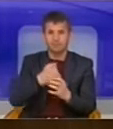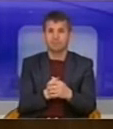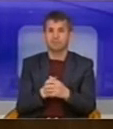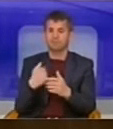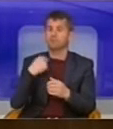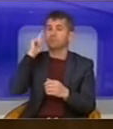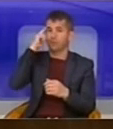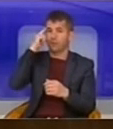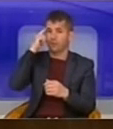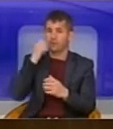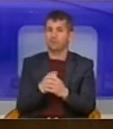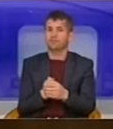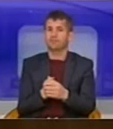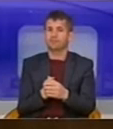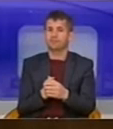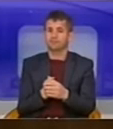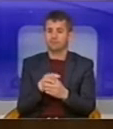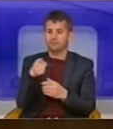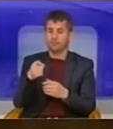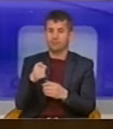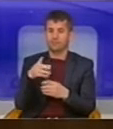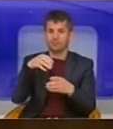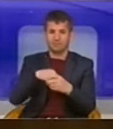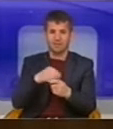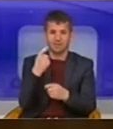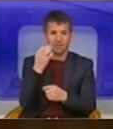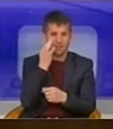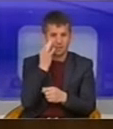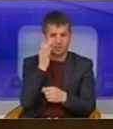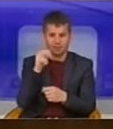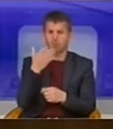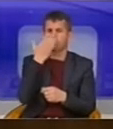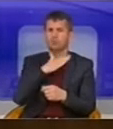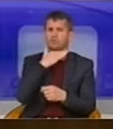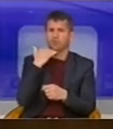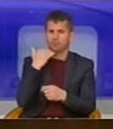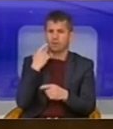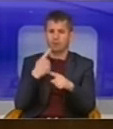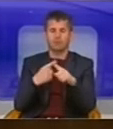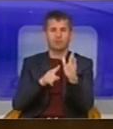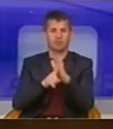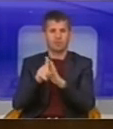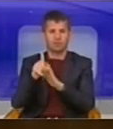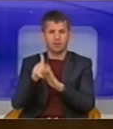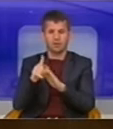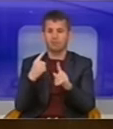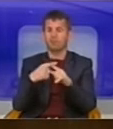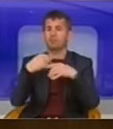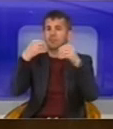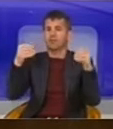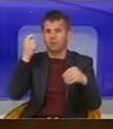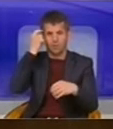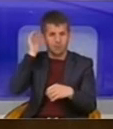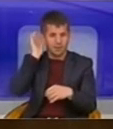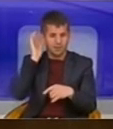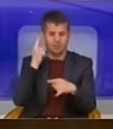konsideroj se në kuadër të këtij qindicit ka shumë të arritura dhe shumë rezultate të cilat janë prezentuar edhe nga kryeministri, por njëkohësisht